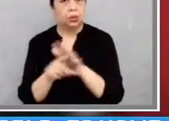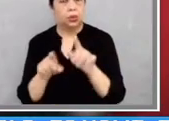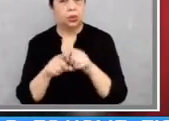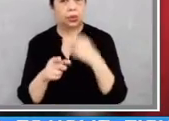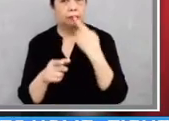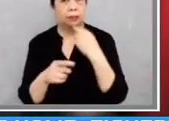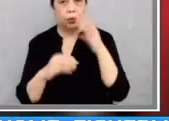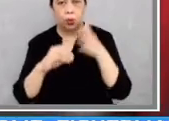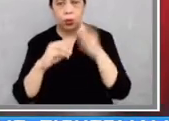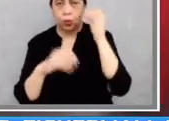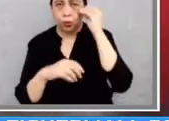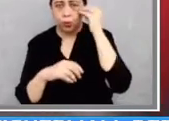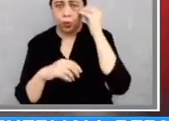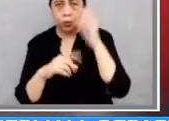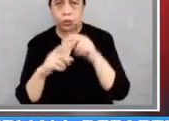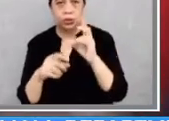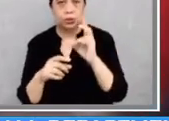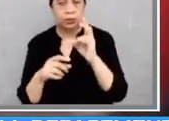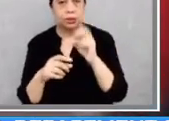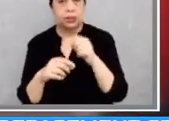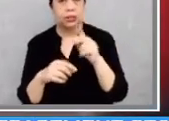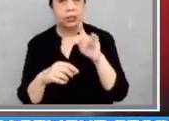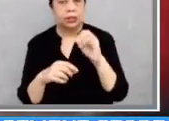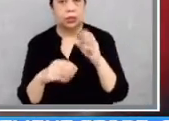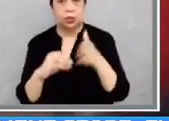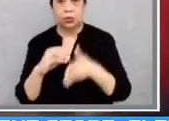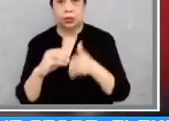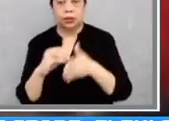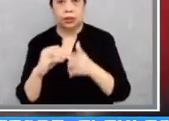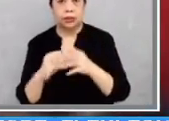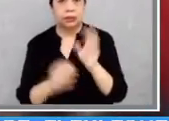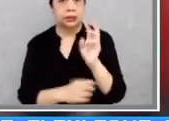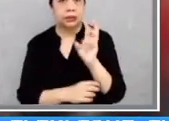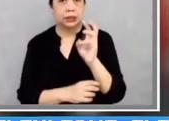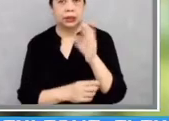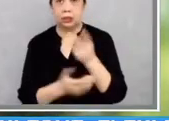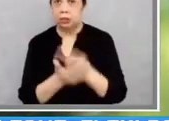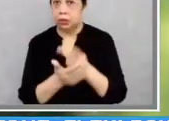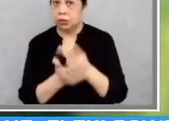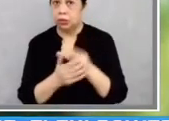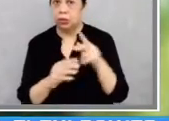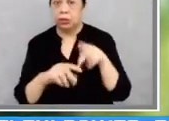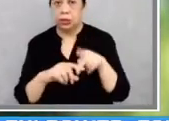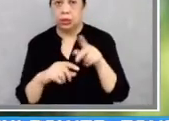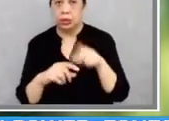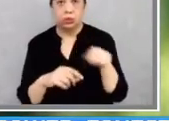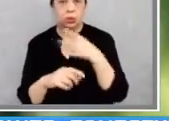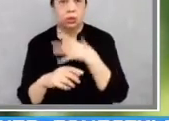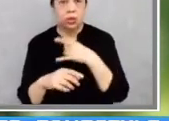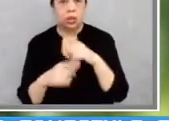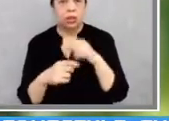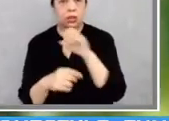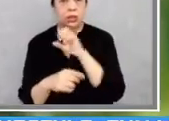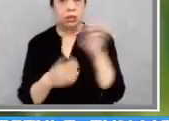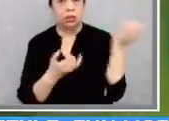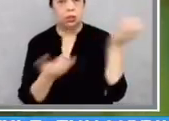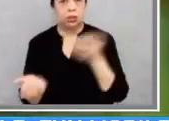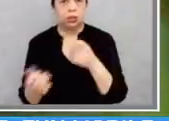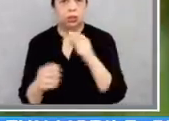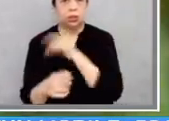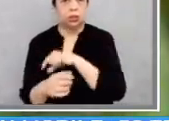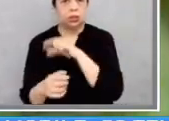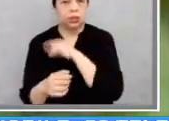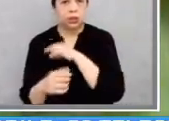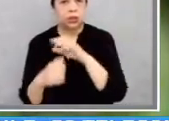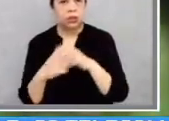70 pesos per kilo habang ang kamatis ay 15 pesos per kilo. Sa may hilig sa export quality ng mangga mula sa sales nasa 130